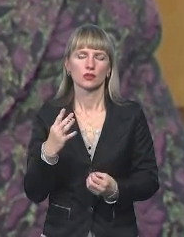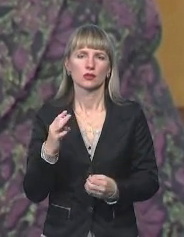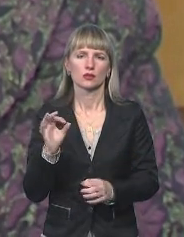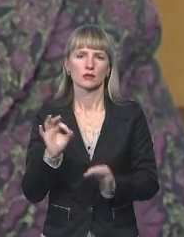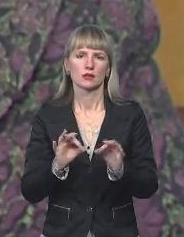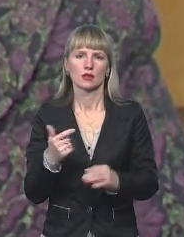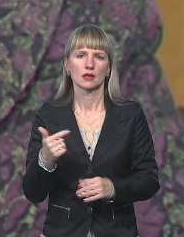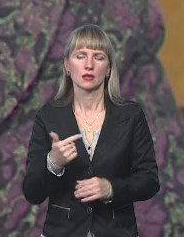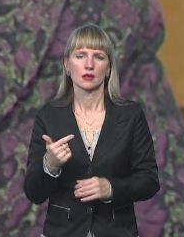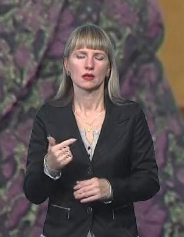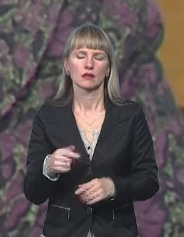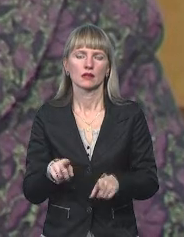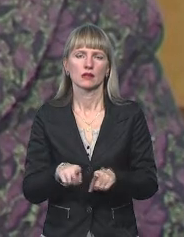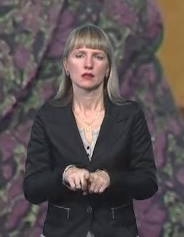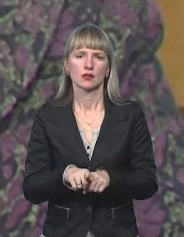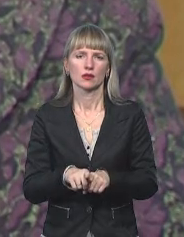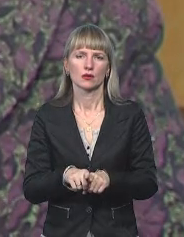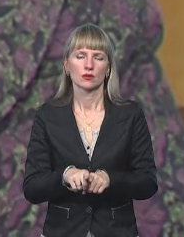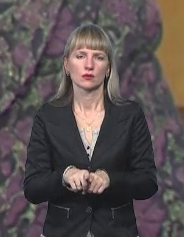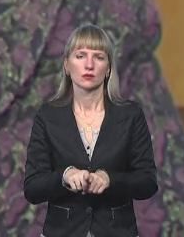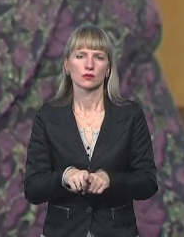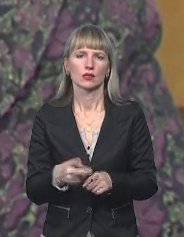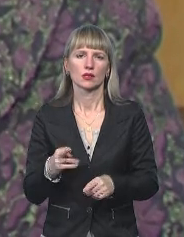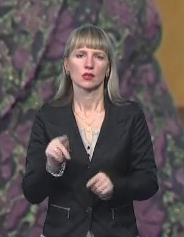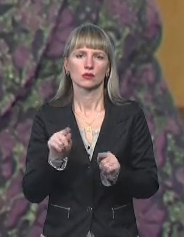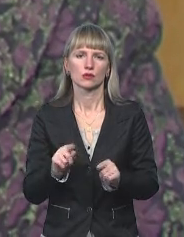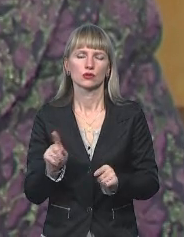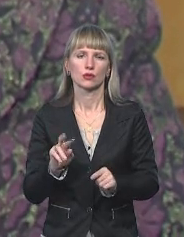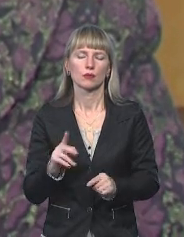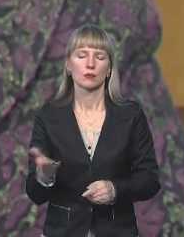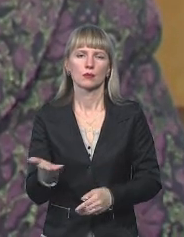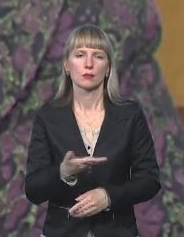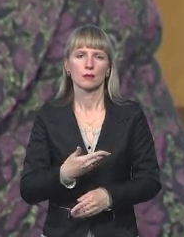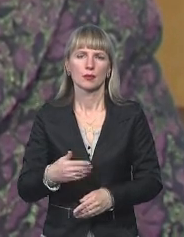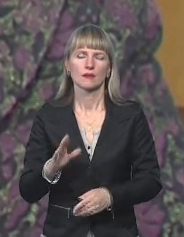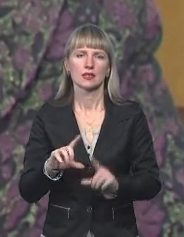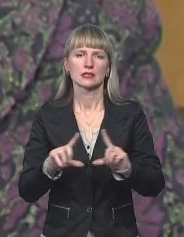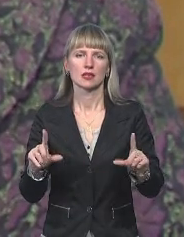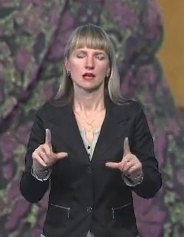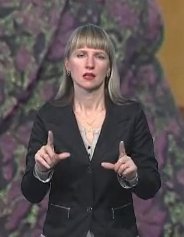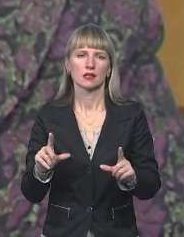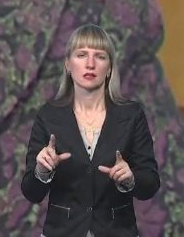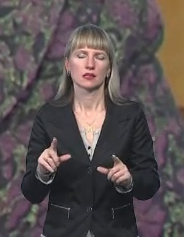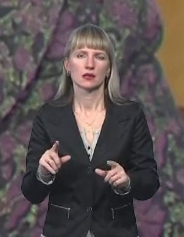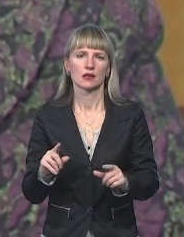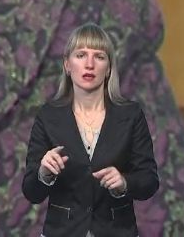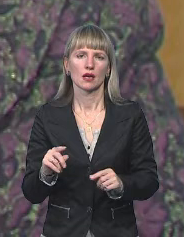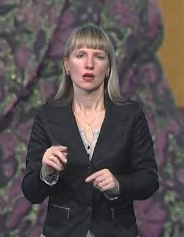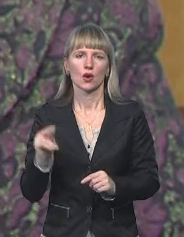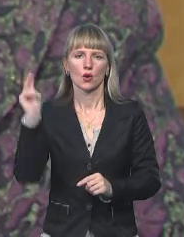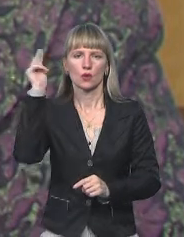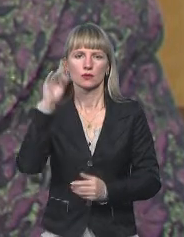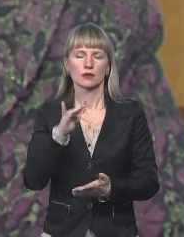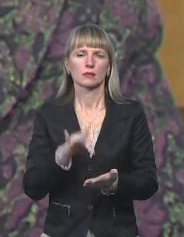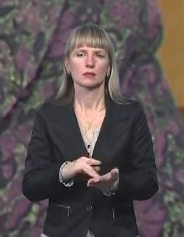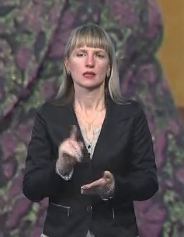теж освітня субвенція, направлена для того, щоб ми в закладах загальної середньої освіти міста, там,